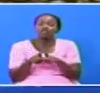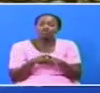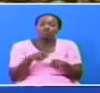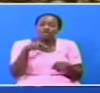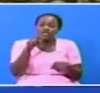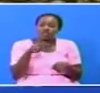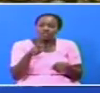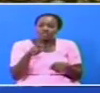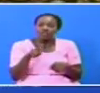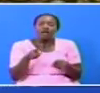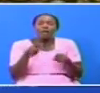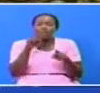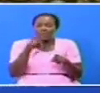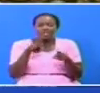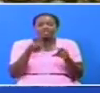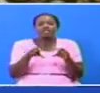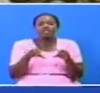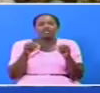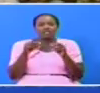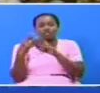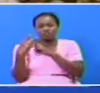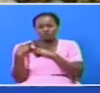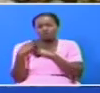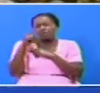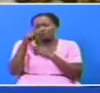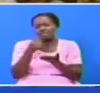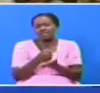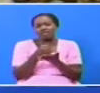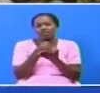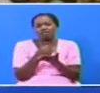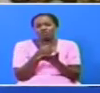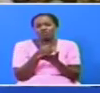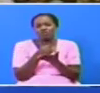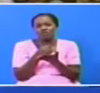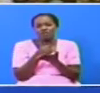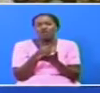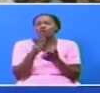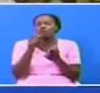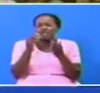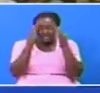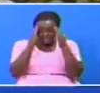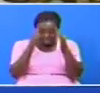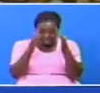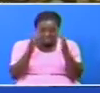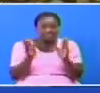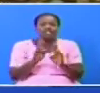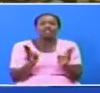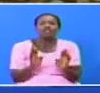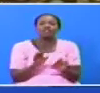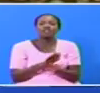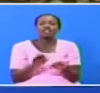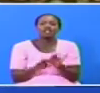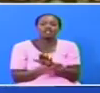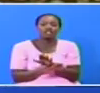kufaulu kwa hiyo jukumu, ni lazima asaidiwe, awe vigilant, awe chonjo kwa kila kitu. Na